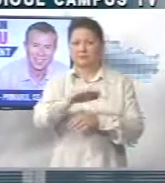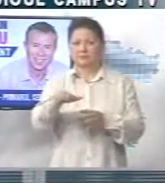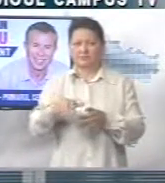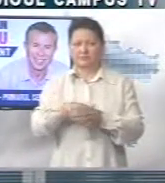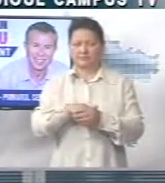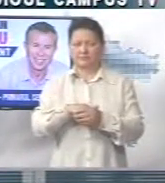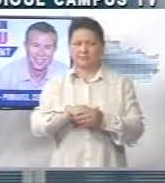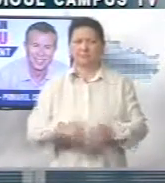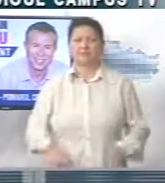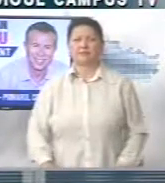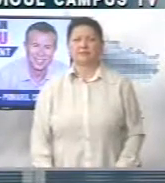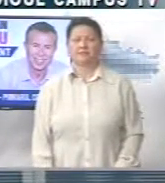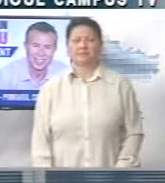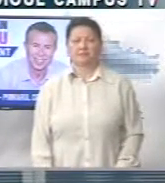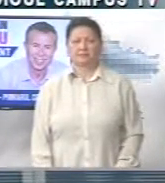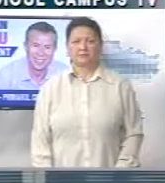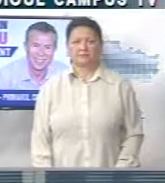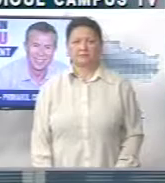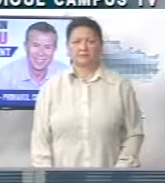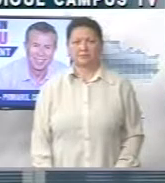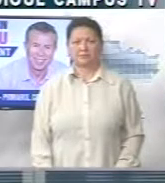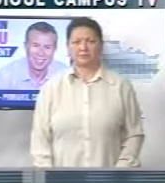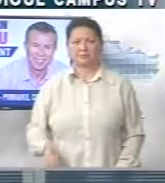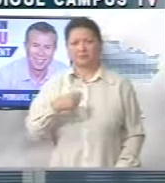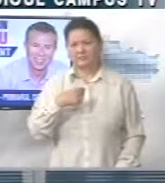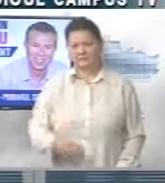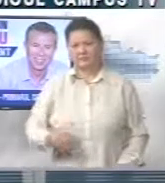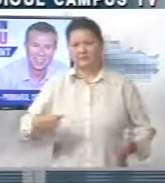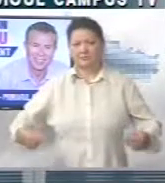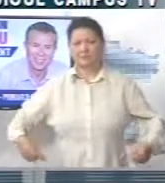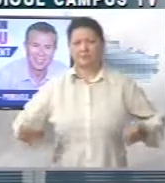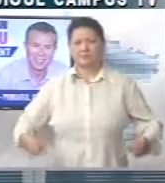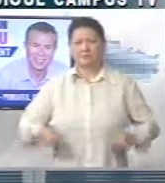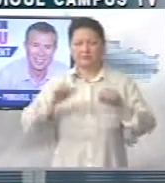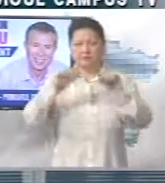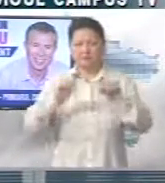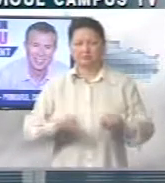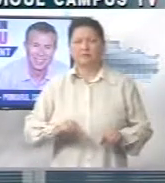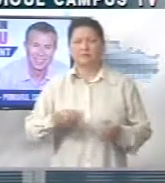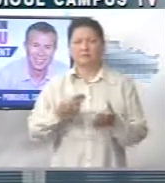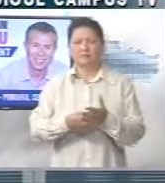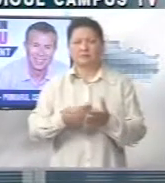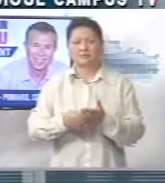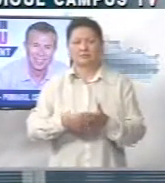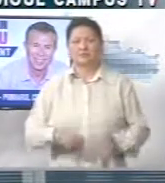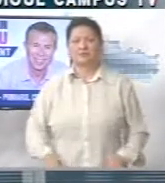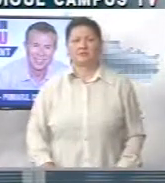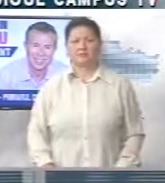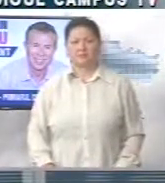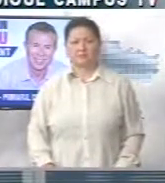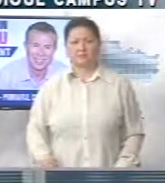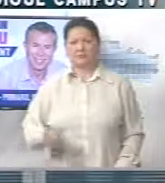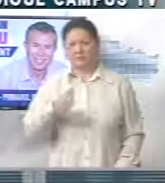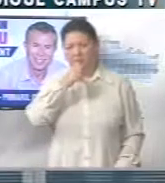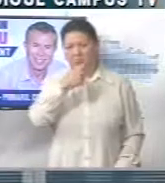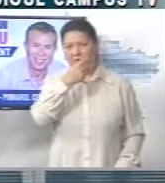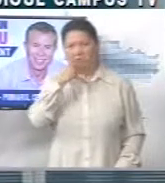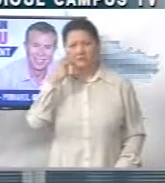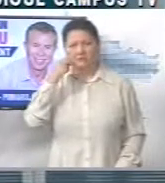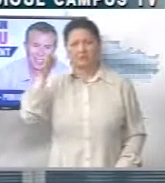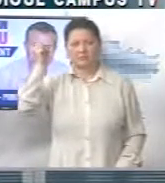este plătit pentru așa ceva și atunci să fie scutită la plata cheltuielilor de întreținere pe cotă parte indiviză, tocmai pentru că